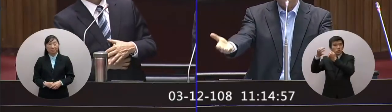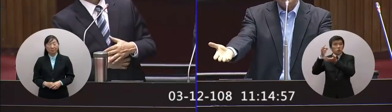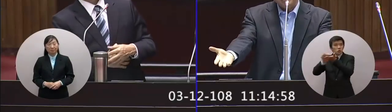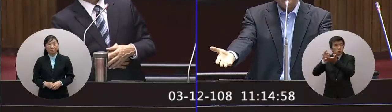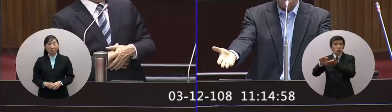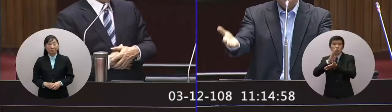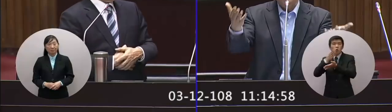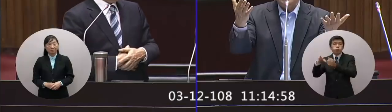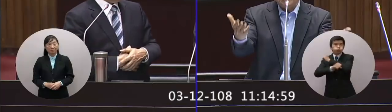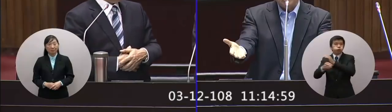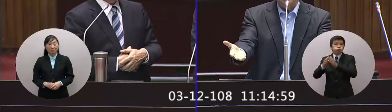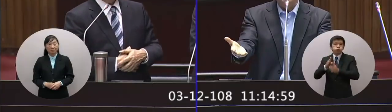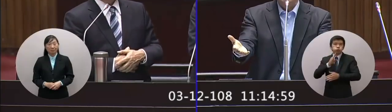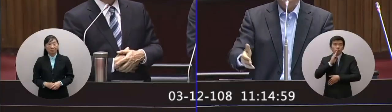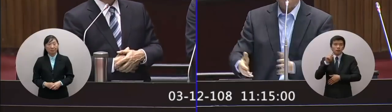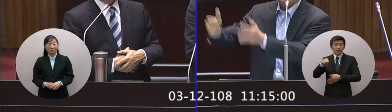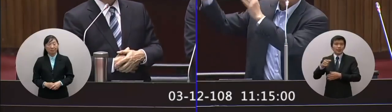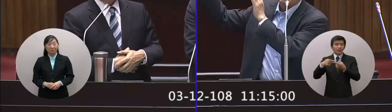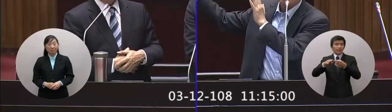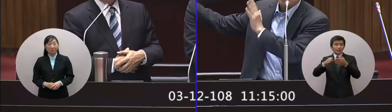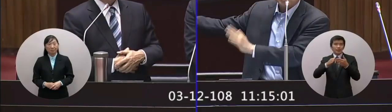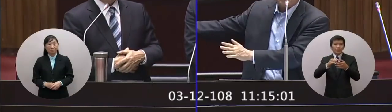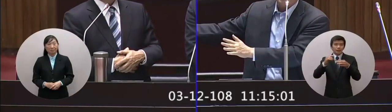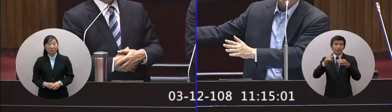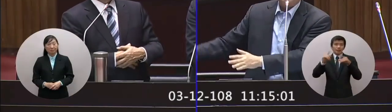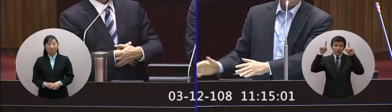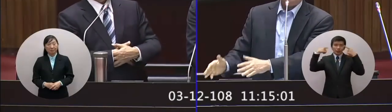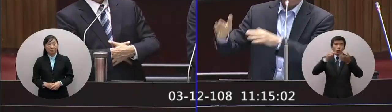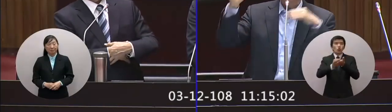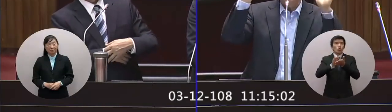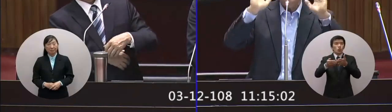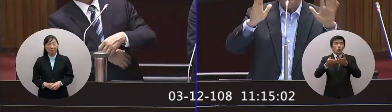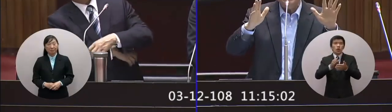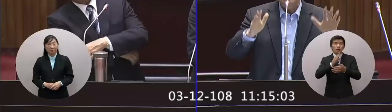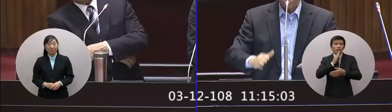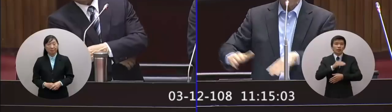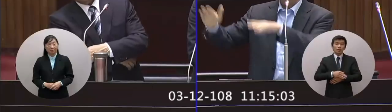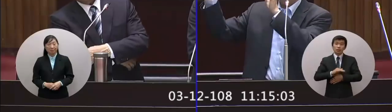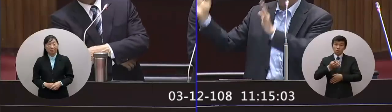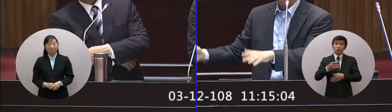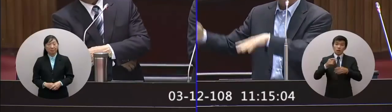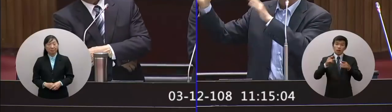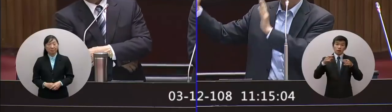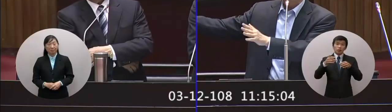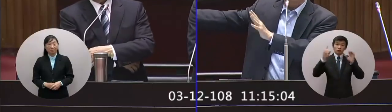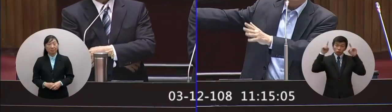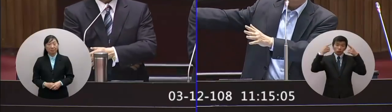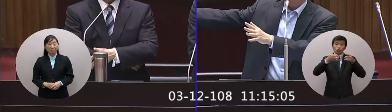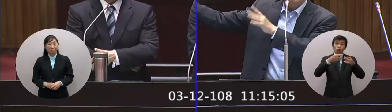常门，当年是消耗的，都应该在经常门，怎么会把它摆在资本门？然后经常门不统删，资本门统